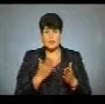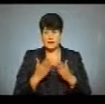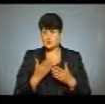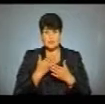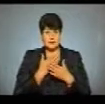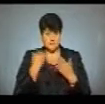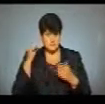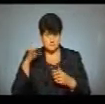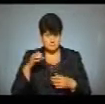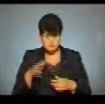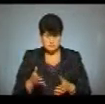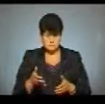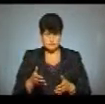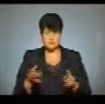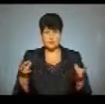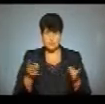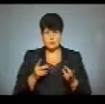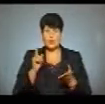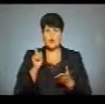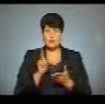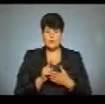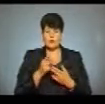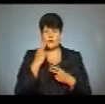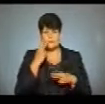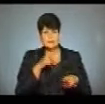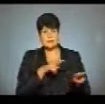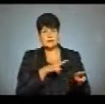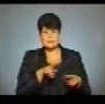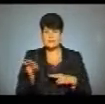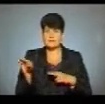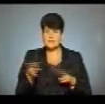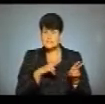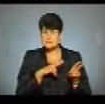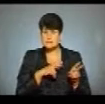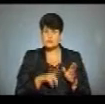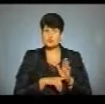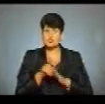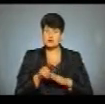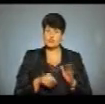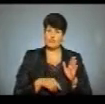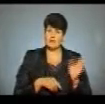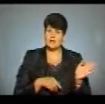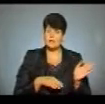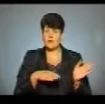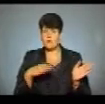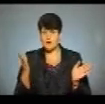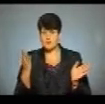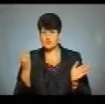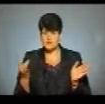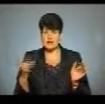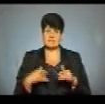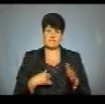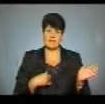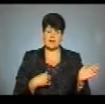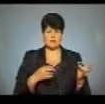нерегульований пішохідний перехід, потрібно обов'язково дивитися по сторонах. Спочатку вліво, вправо і ще раз вліво. Не